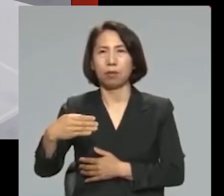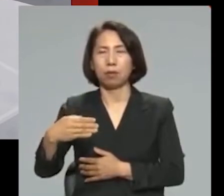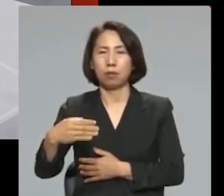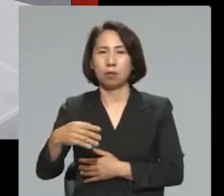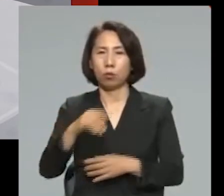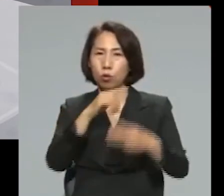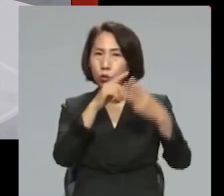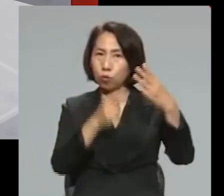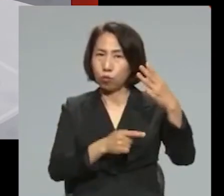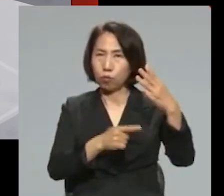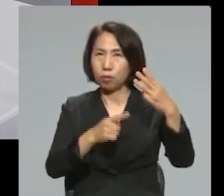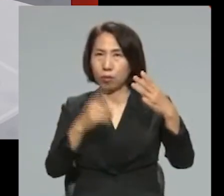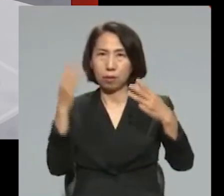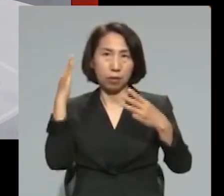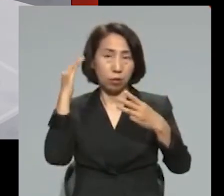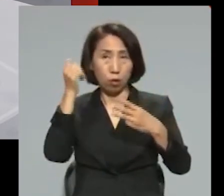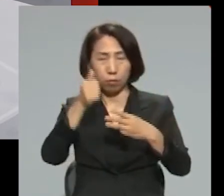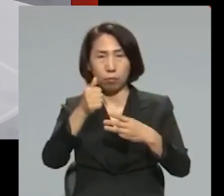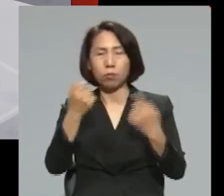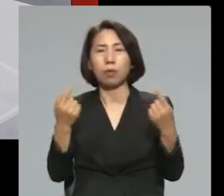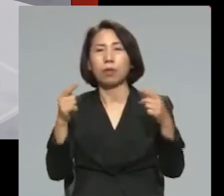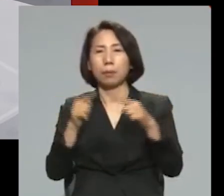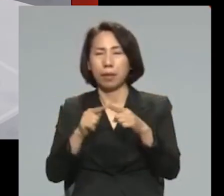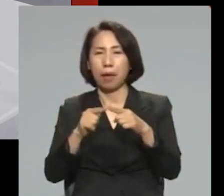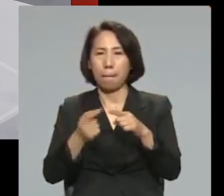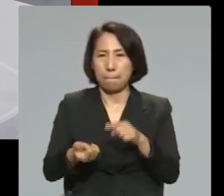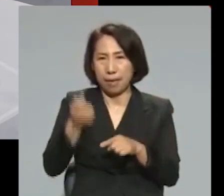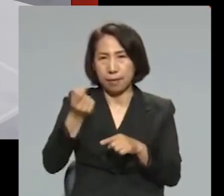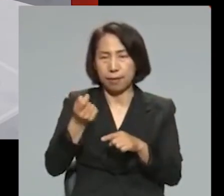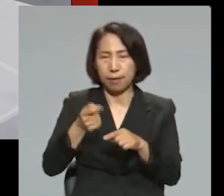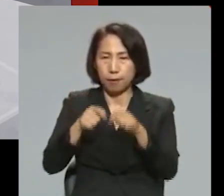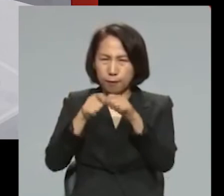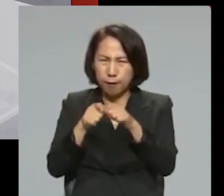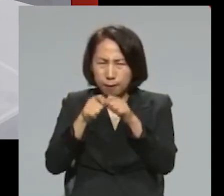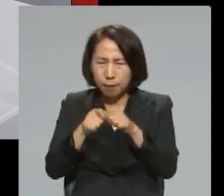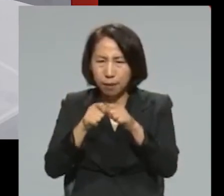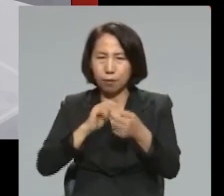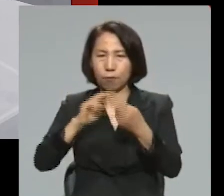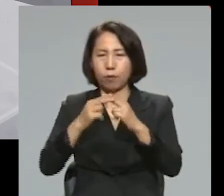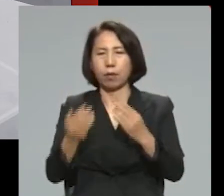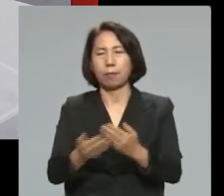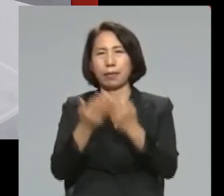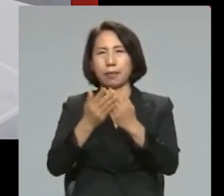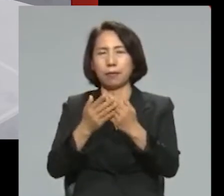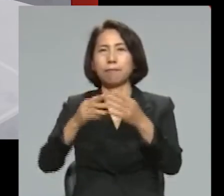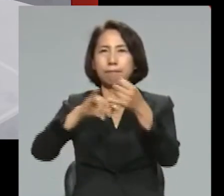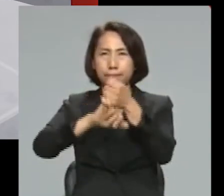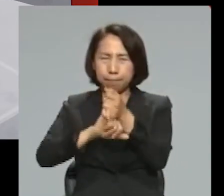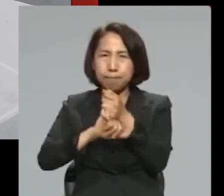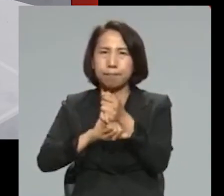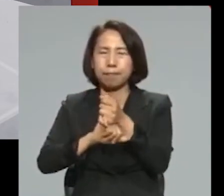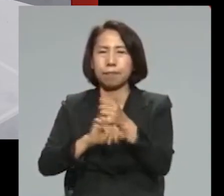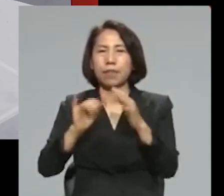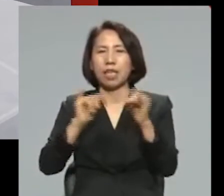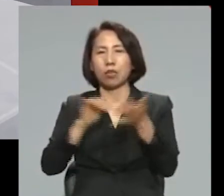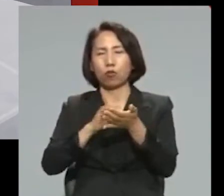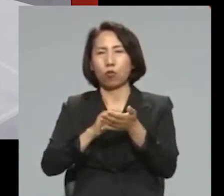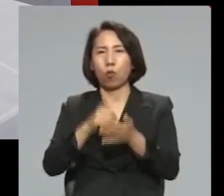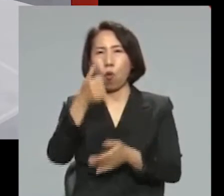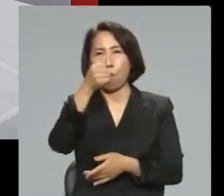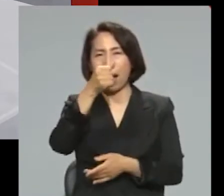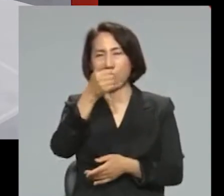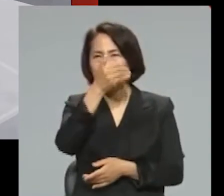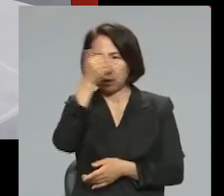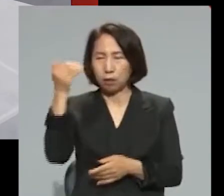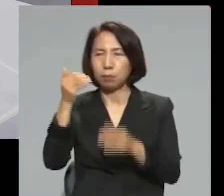윤석열 정부와 함께 더 빠르게, 더 세심하게 고령을 발전시키겠습니다. 인구 5만 명,